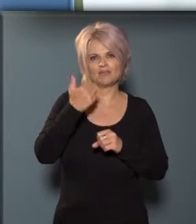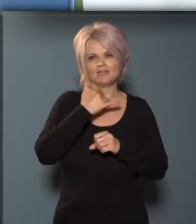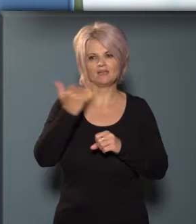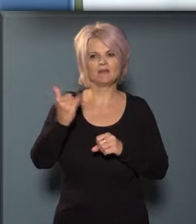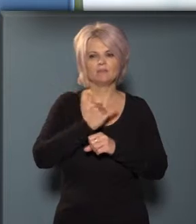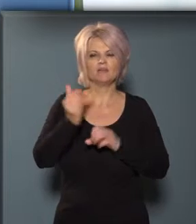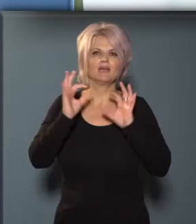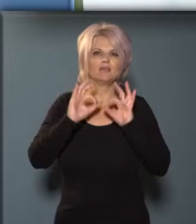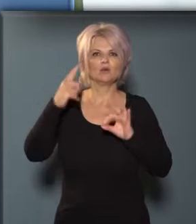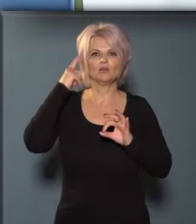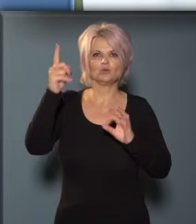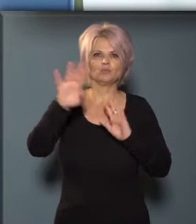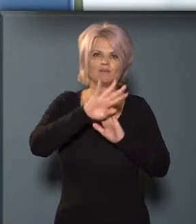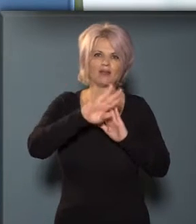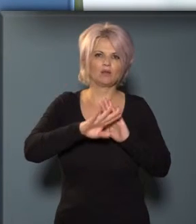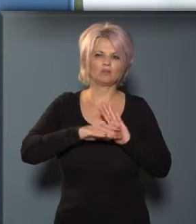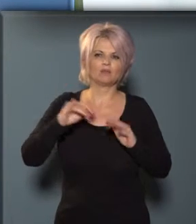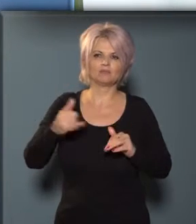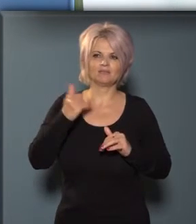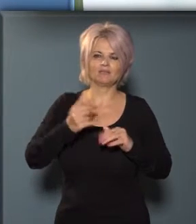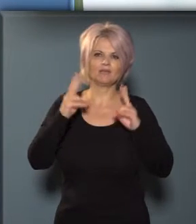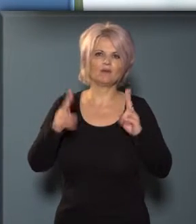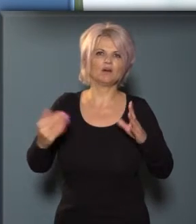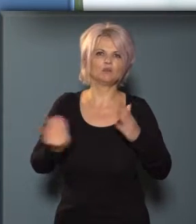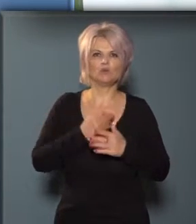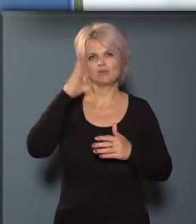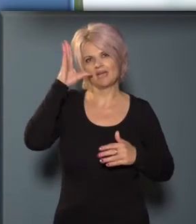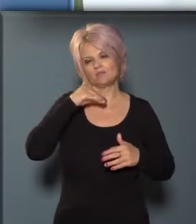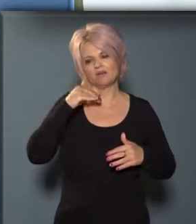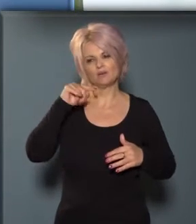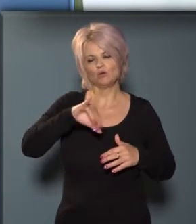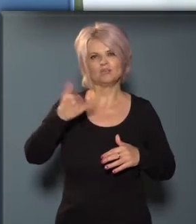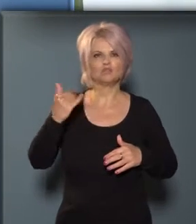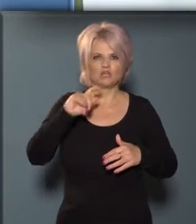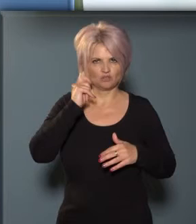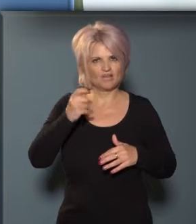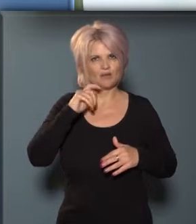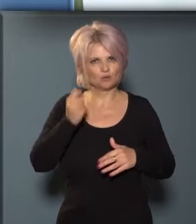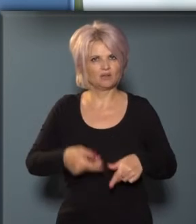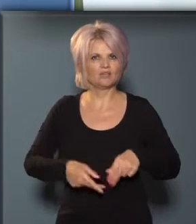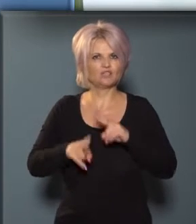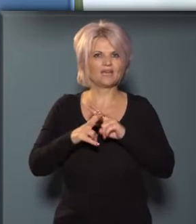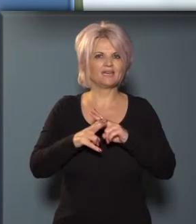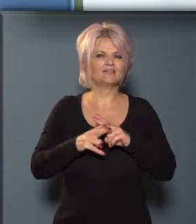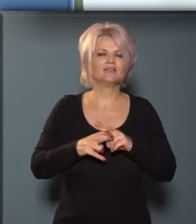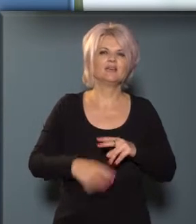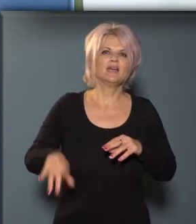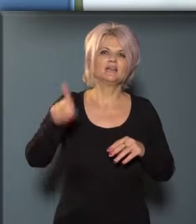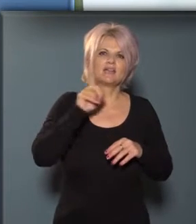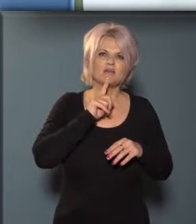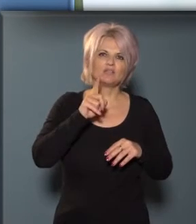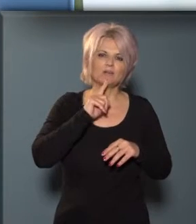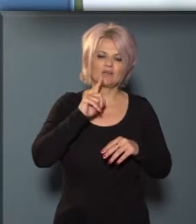hogy mi a feladata. Mindig vannak új emberek, őket mindig beavatjuk, és ők is sikeresen veszik az akadályt. Tehát azt gondolom, hogy most már egyre kevesebb